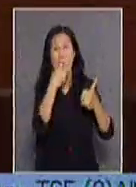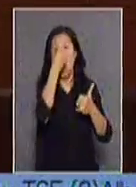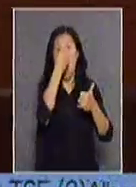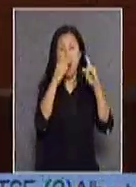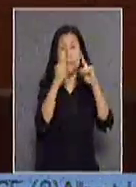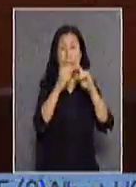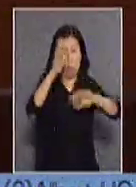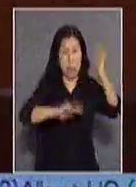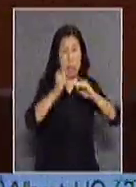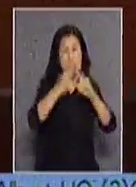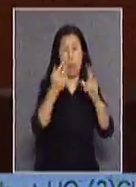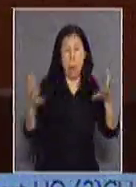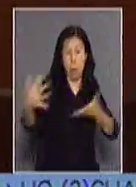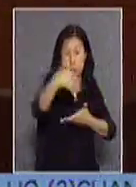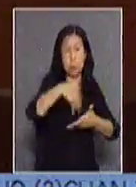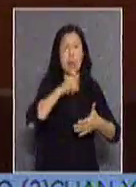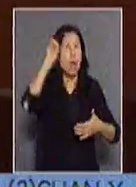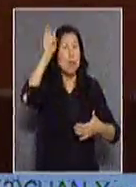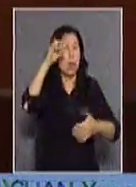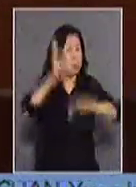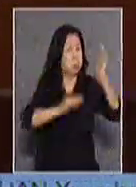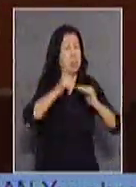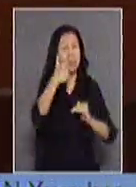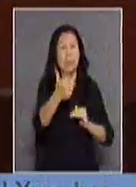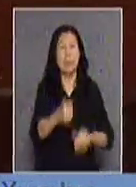才匯集、創意超卓。